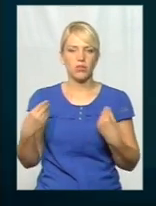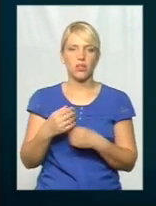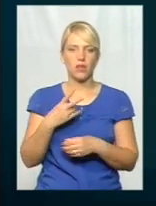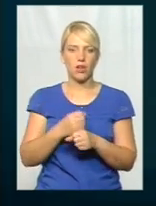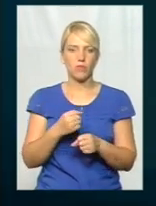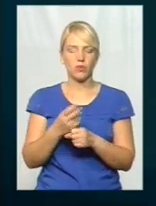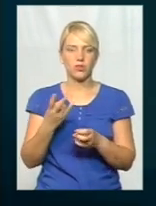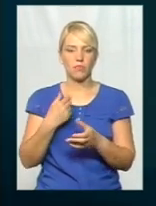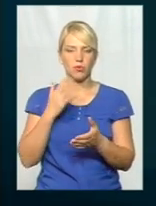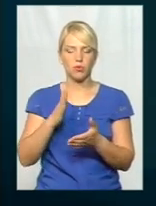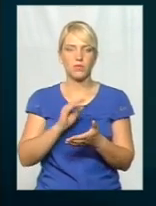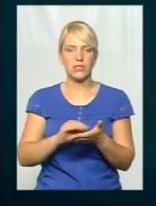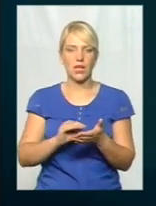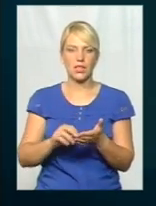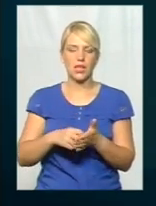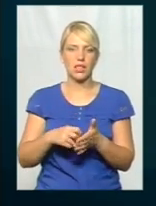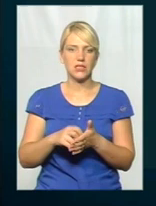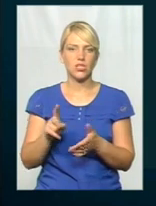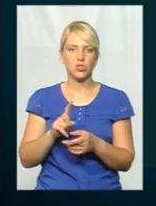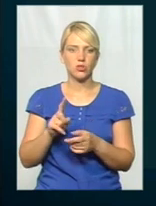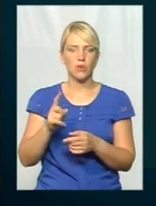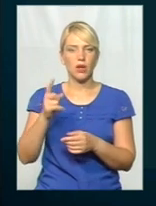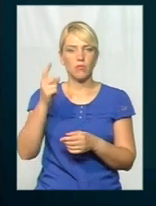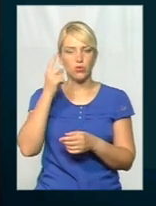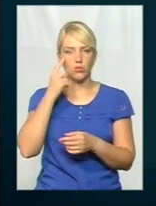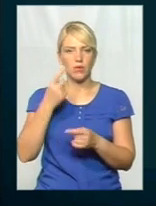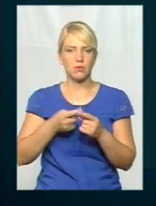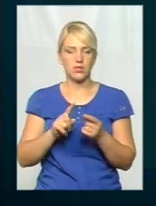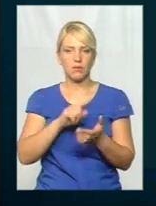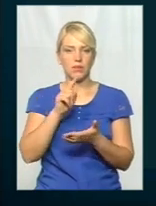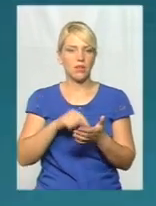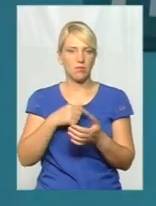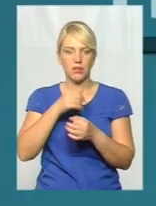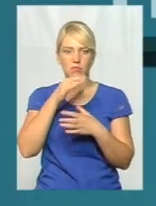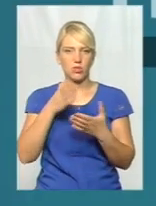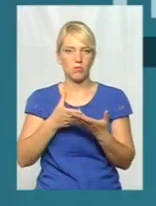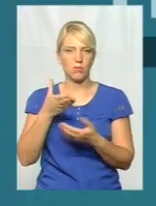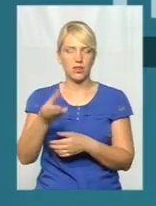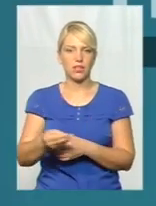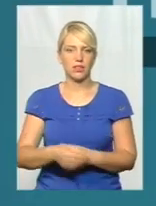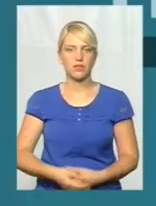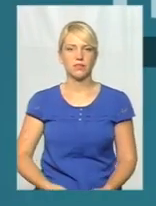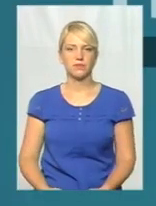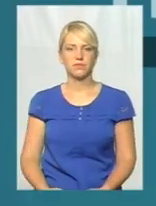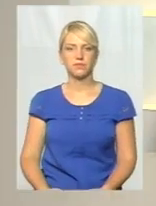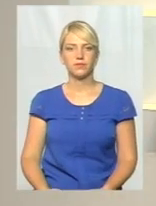маю писати лист, щоб підходили індивідуально до цього питання, тому що ми не спроможні сплатити.